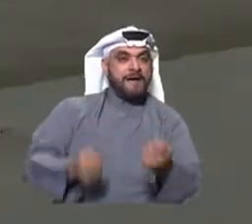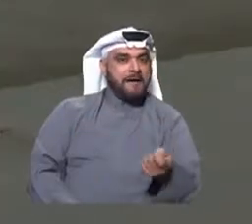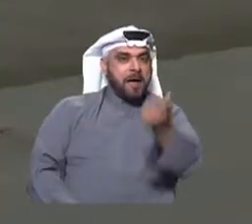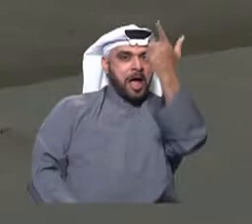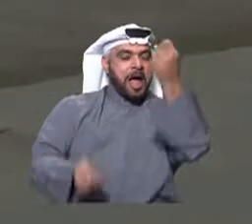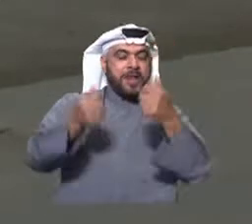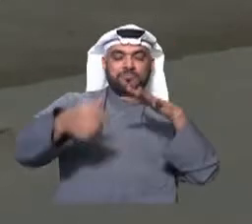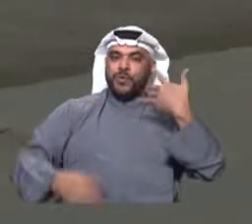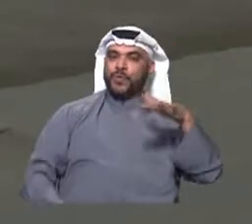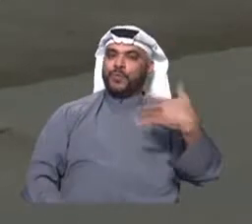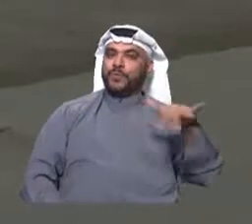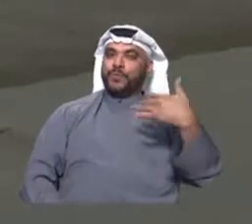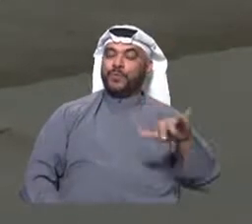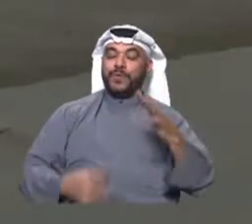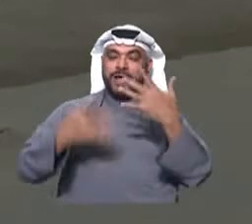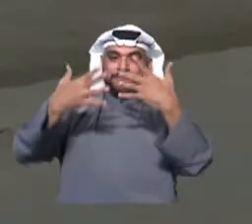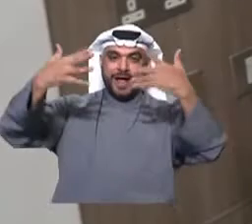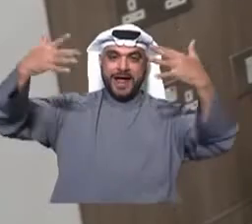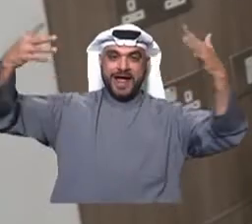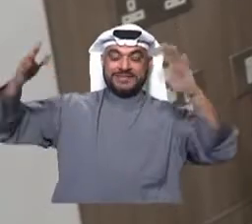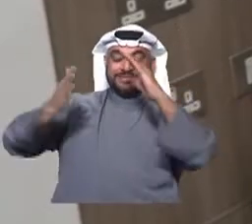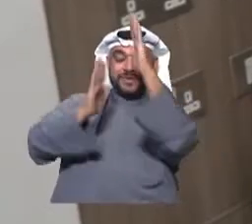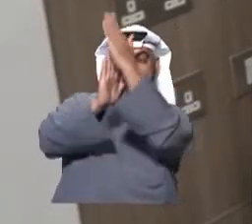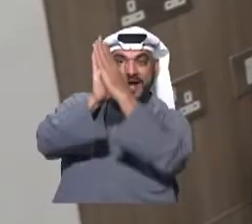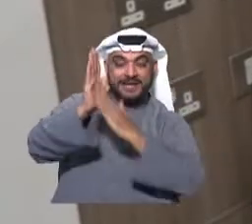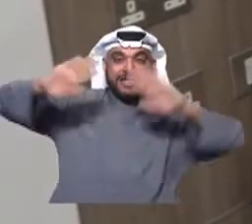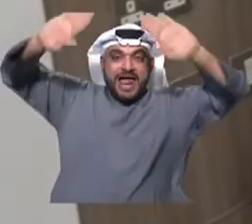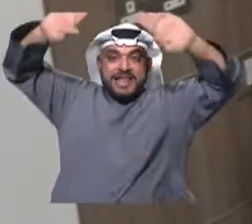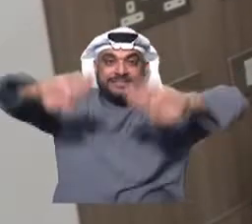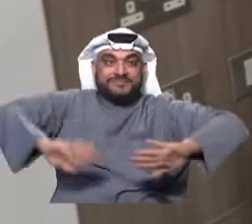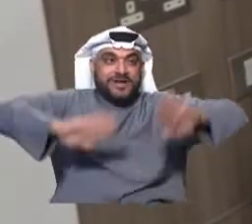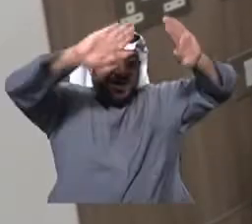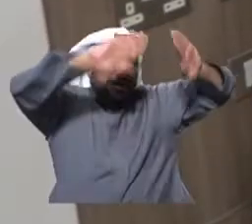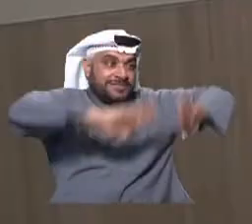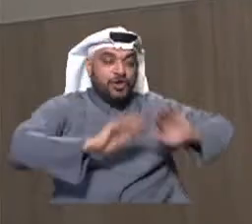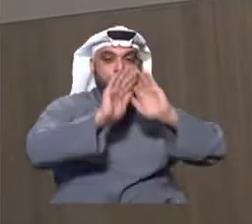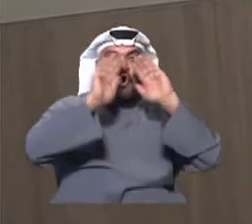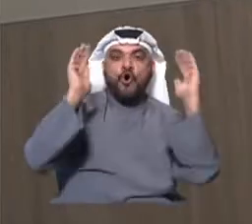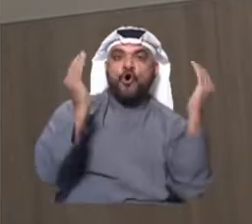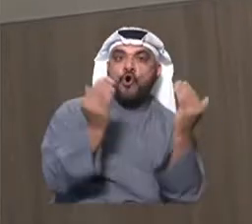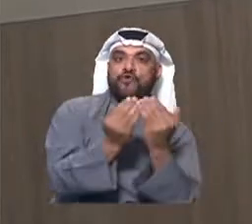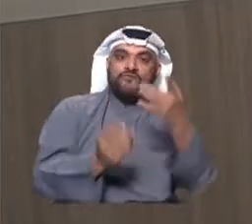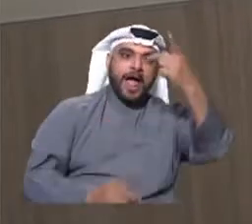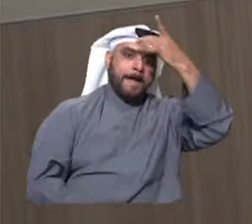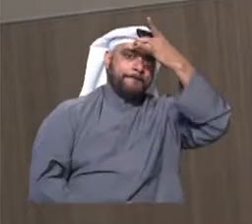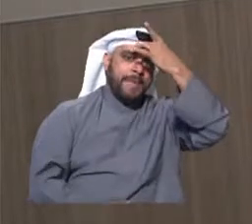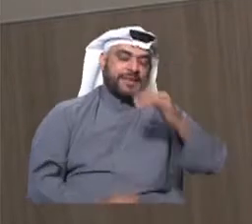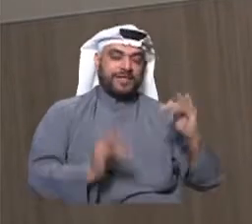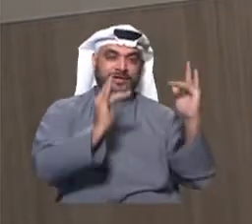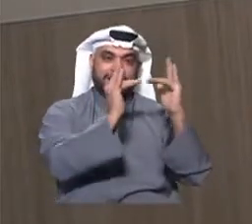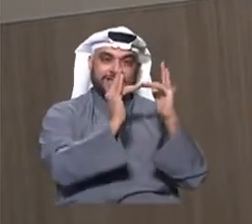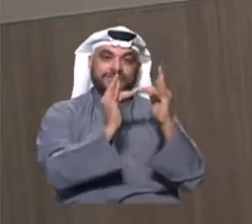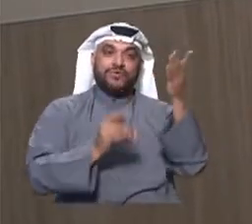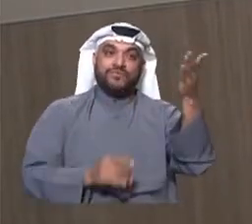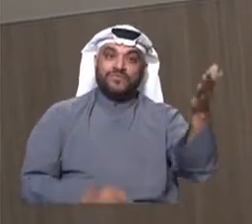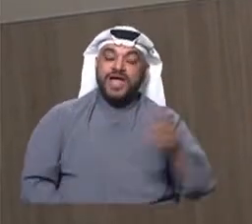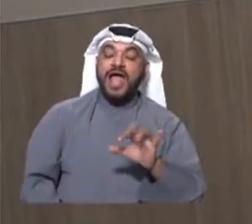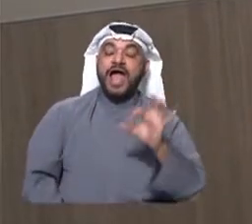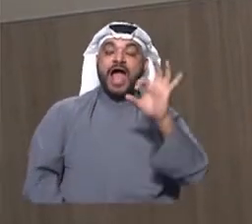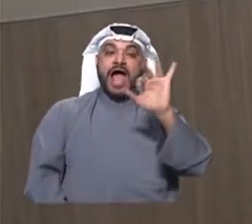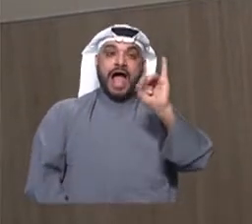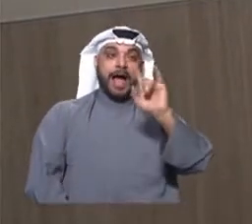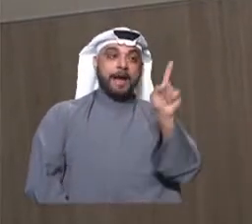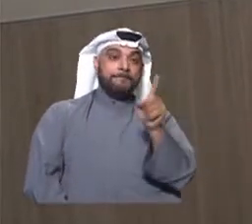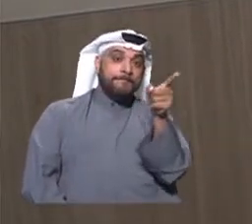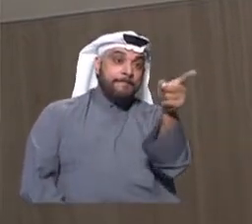للحوائط والأرضيات من الحجر، كما تم تزويد غرف المرضى وغرف العمليات وحمامات المرضى بنظام مبتكر وهو